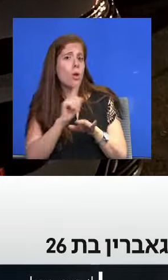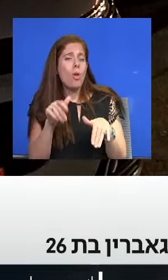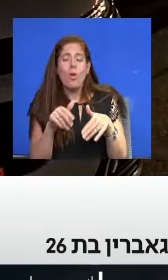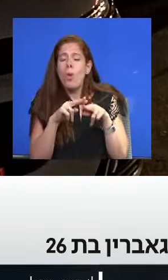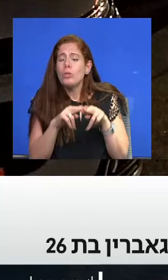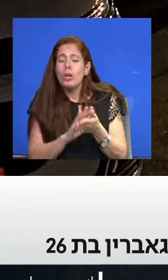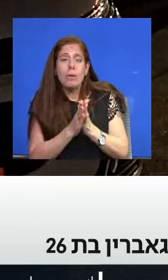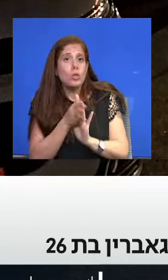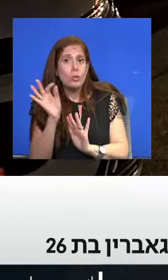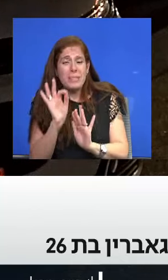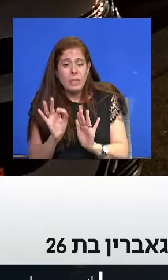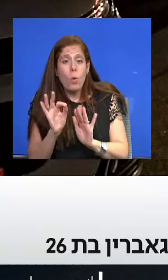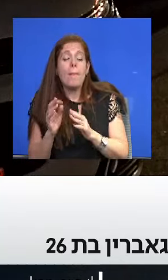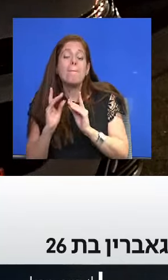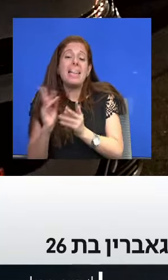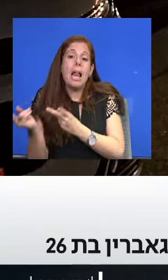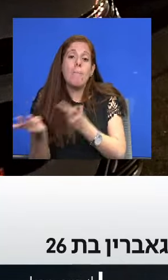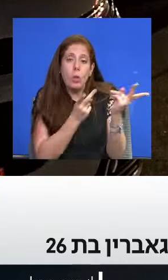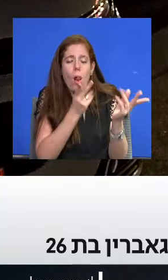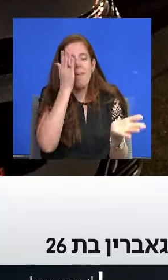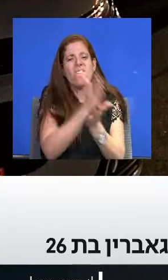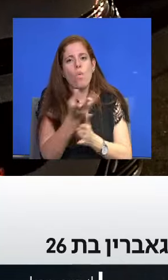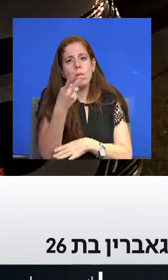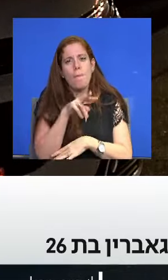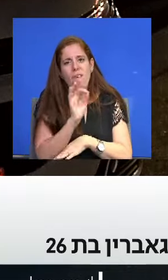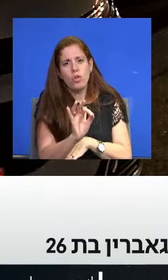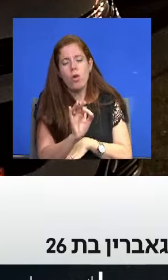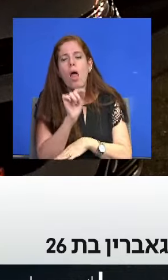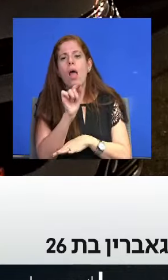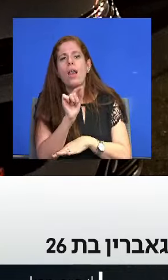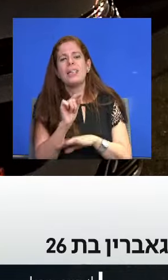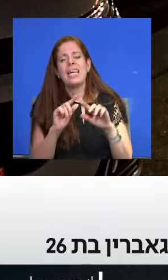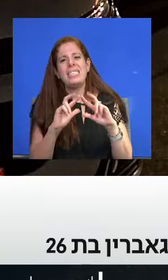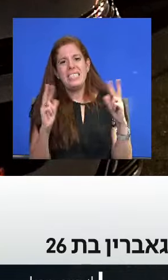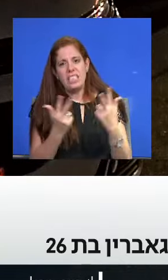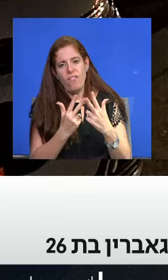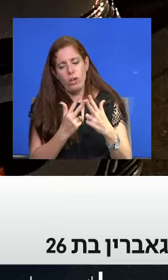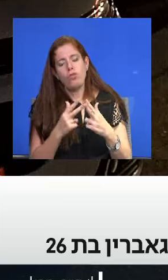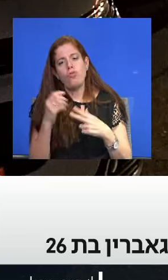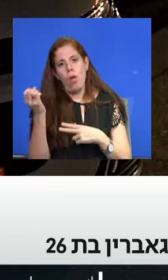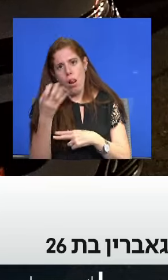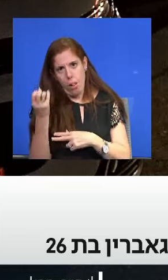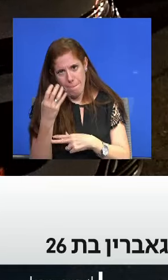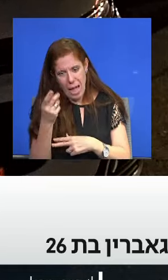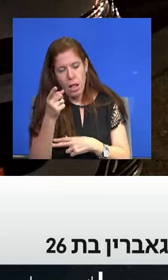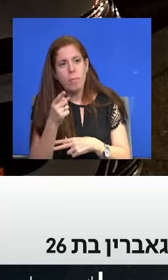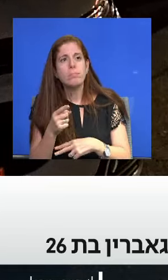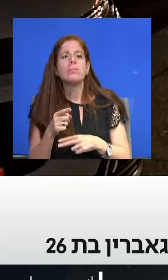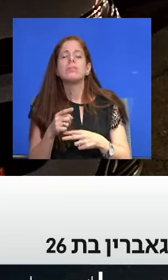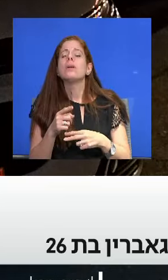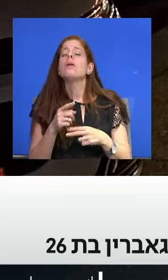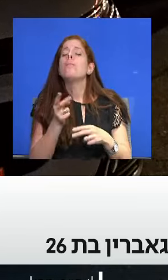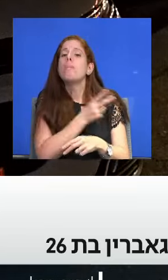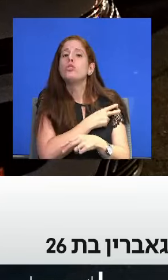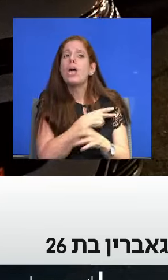מותה נקבע בדרך לבית החולים על ידי צוות של מד"א. במשטרה, כוחות גדולים נמצאים כאן, במשטרה חוקרים